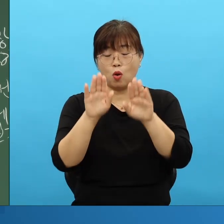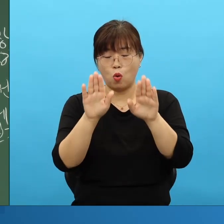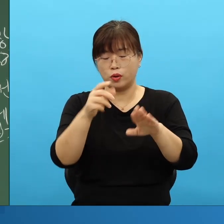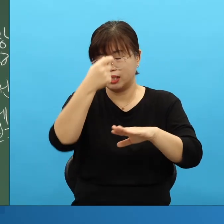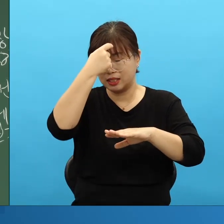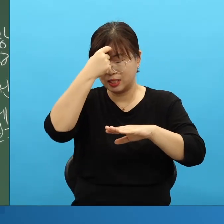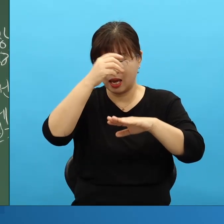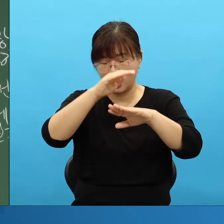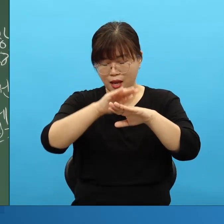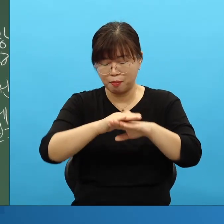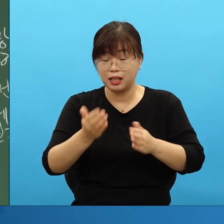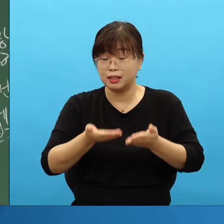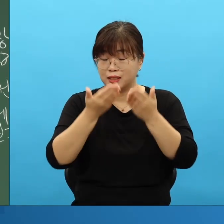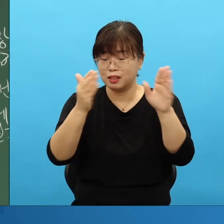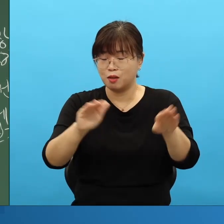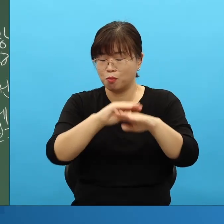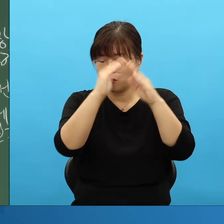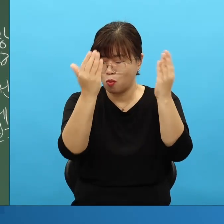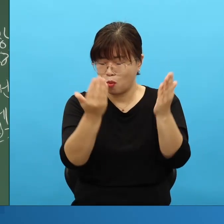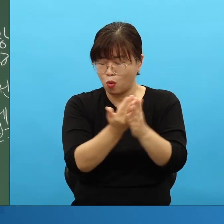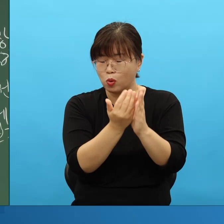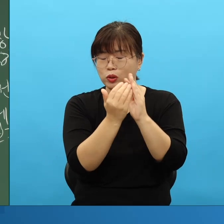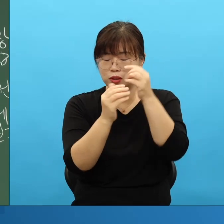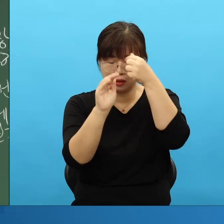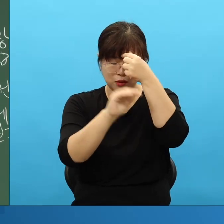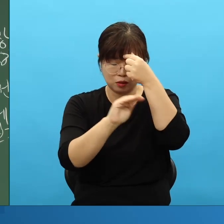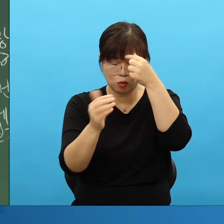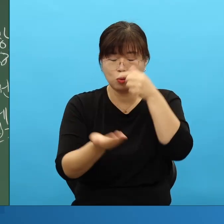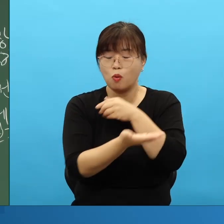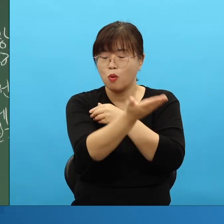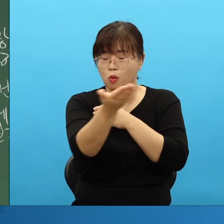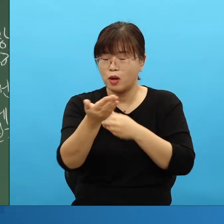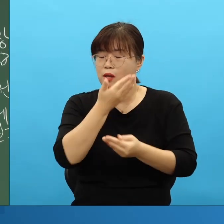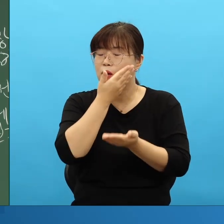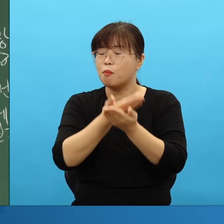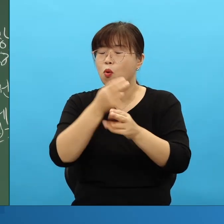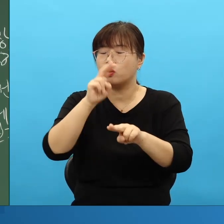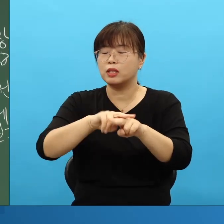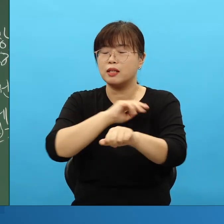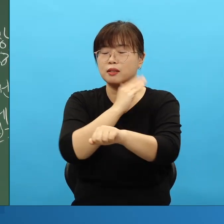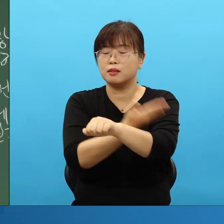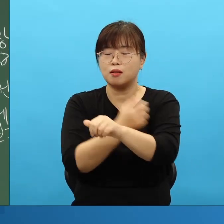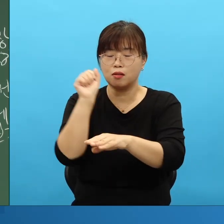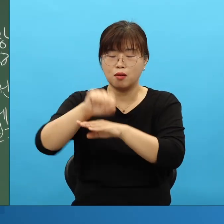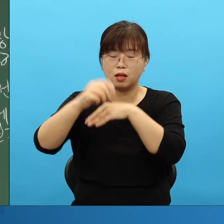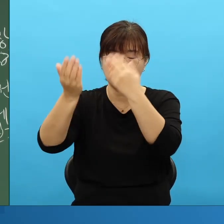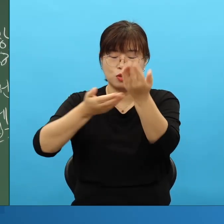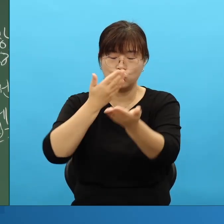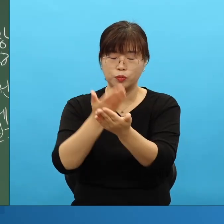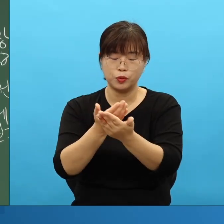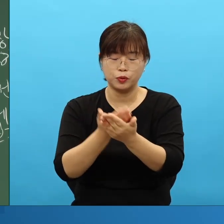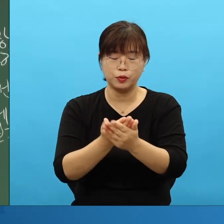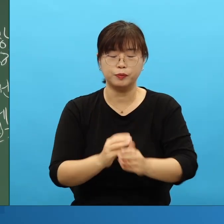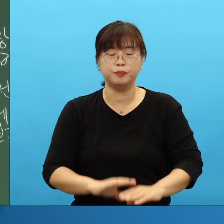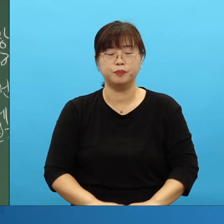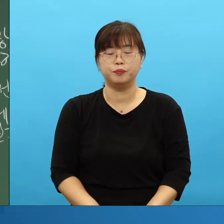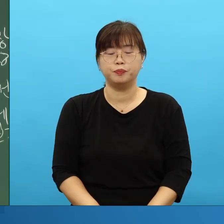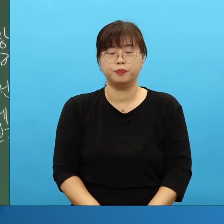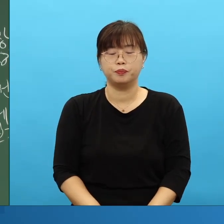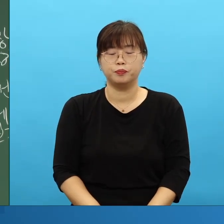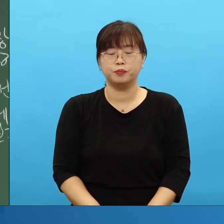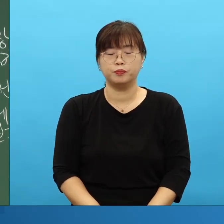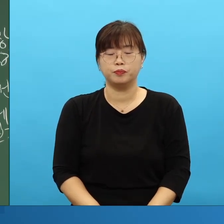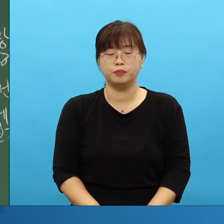예배하는 주의 백성들에게 보좌의 능력을 허락해 주옵소서. Please entrust the power of the throne to all the believers who are giving their worship to you